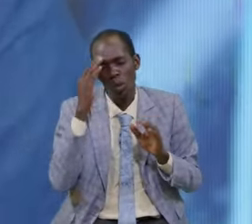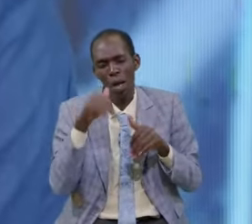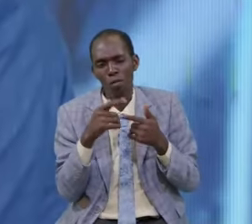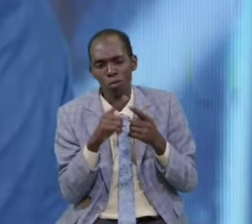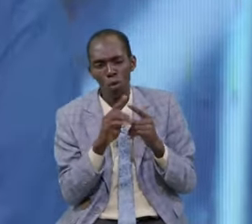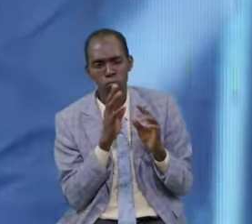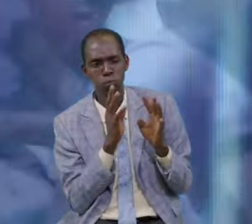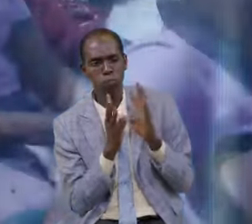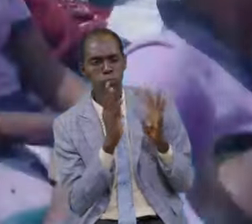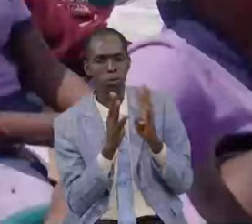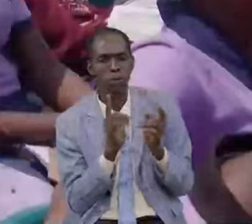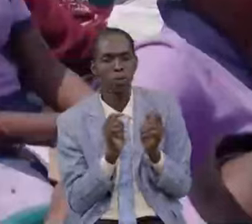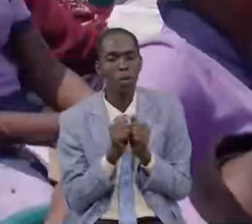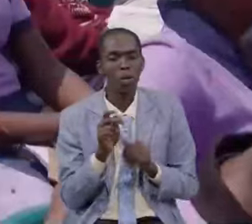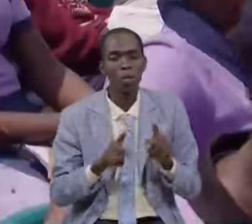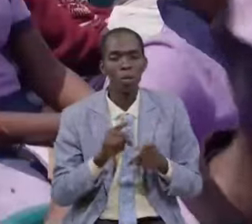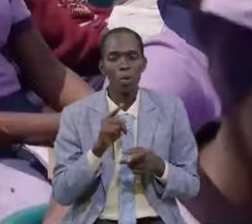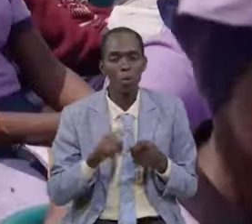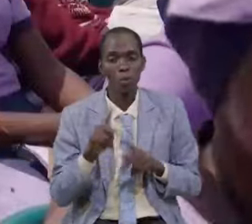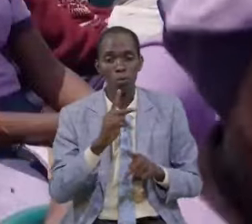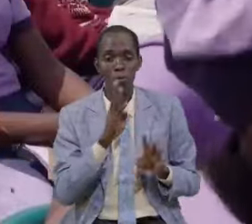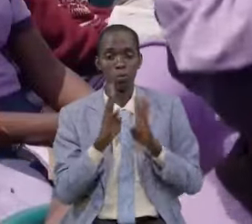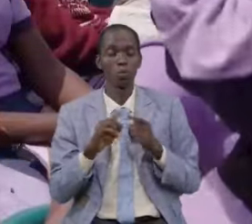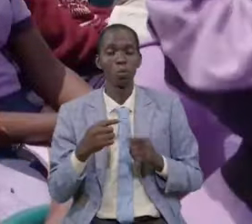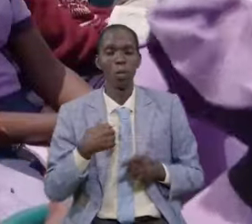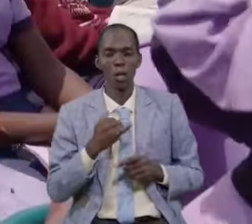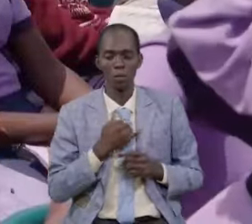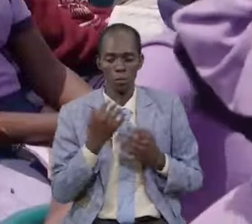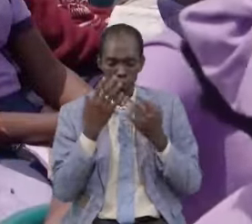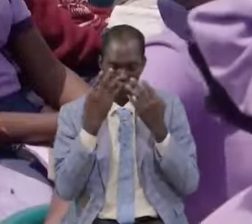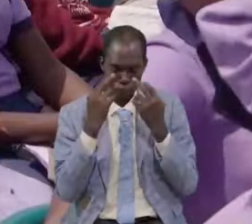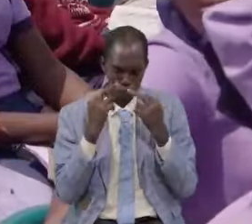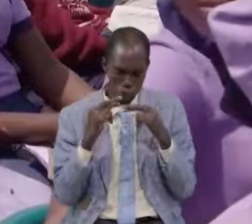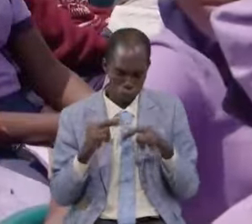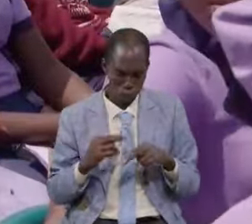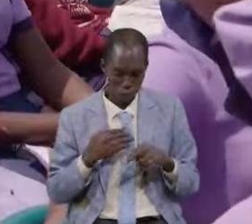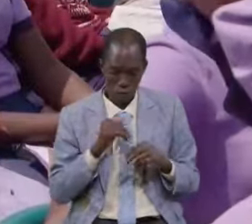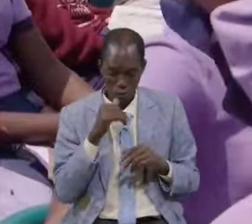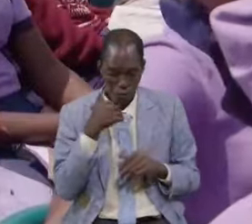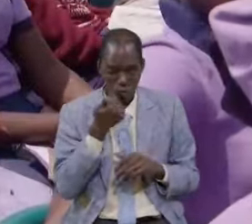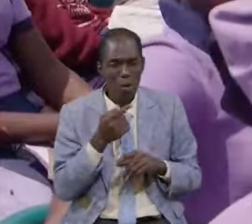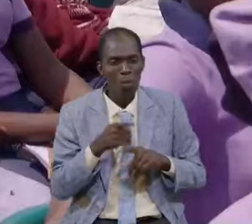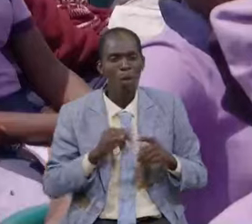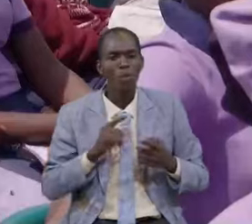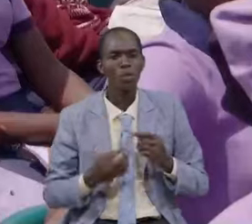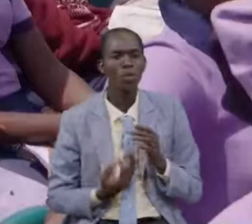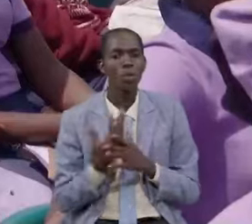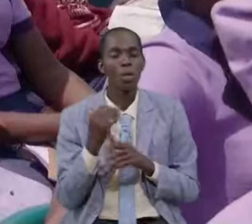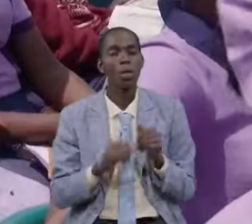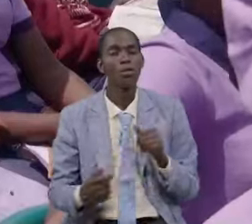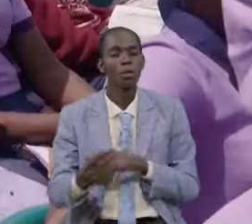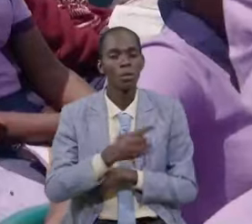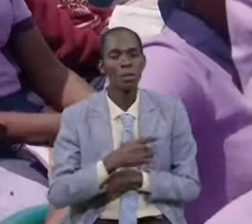et quand on me parle, je baisse la tête. Je veux grandir chaque jour, un pas par moment. Je vais parler à